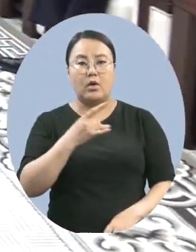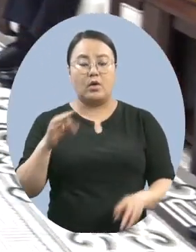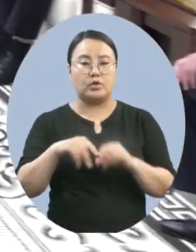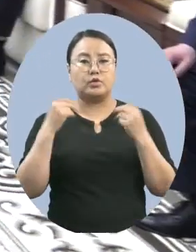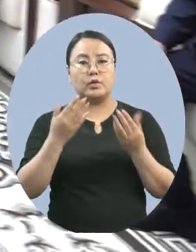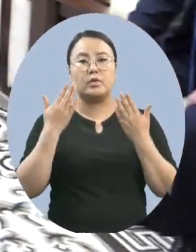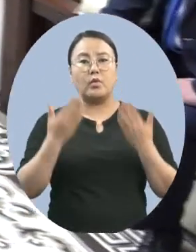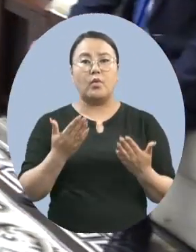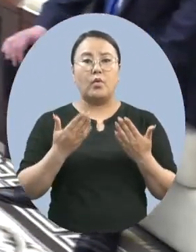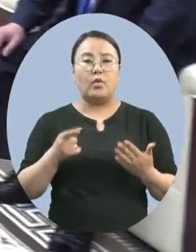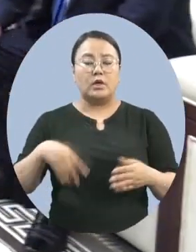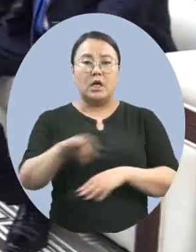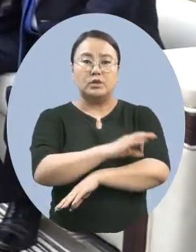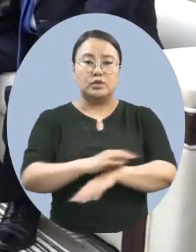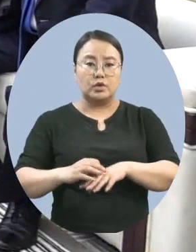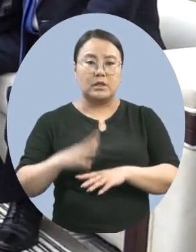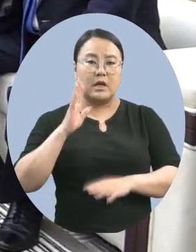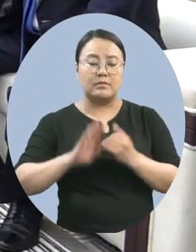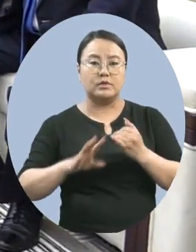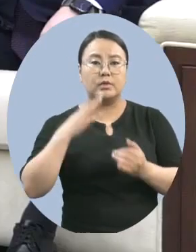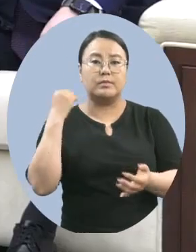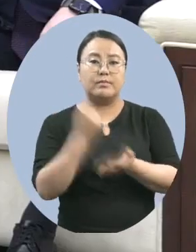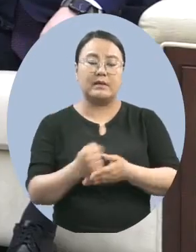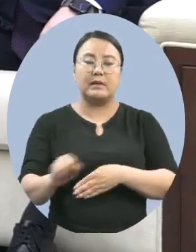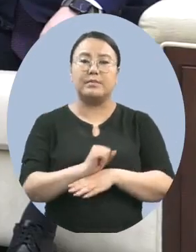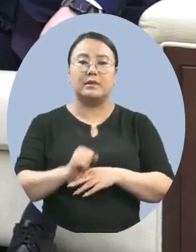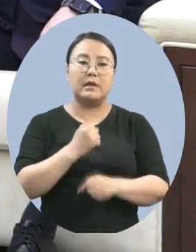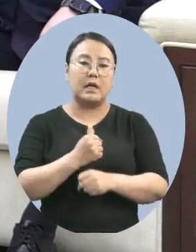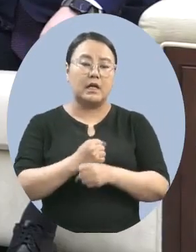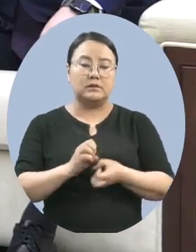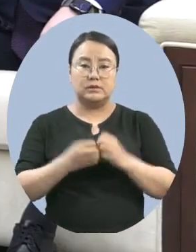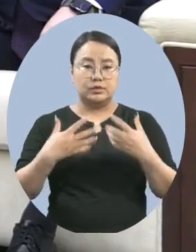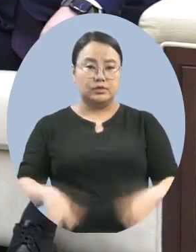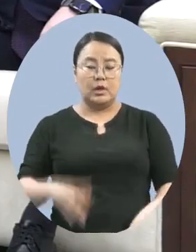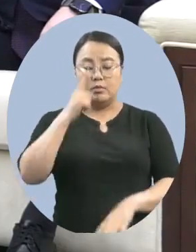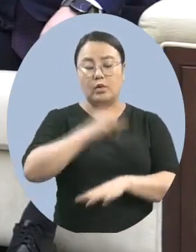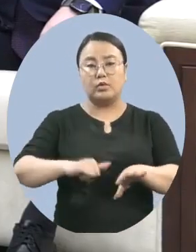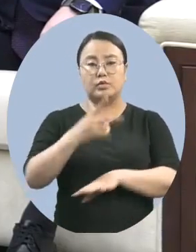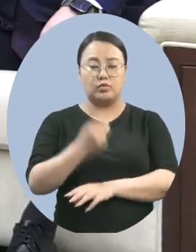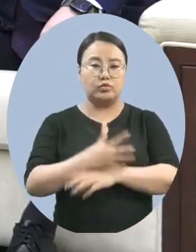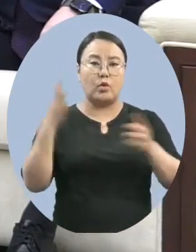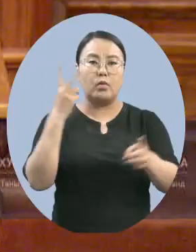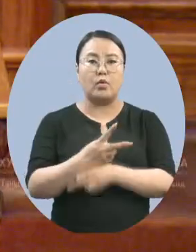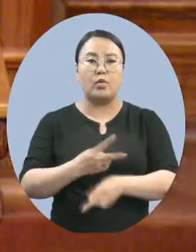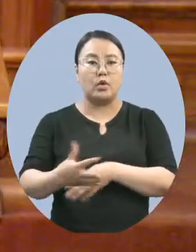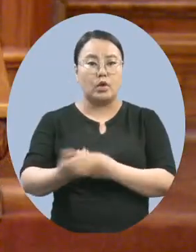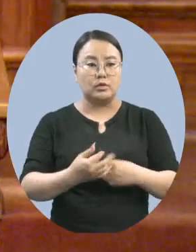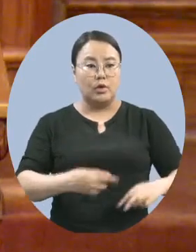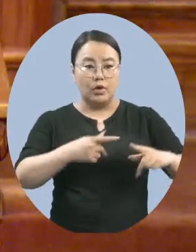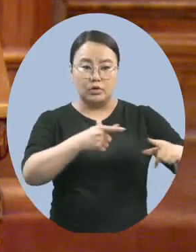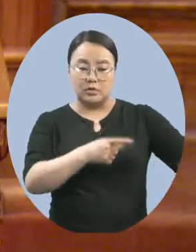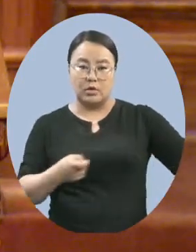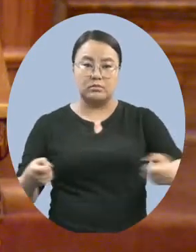чуулганы нэгдсэн хурлд анар төслүүдийг эцэлэн батлах бэлтгэл ажлыг хангах ажилтаа. Монгол Улсын үндсүүлэлд оруулсан өөрчлөлтөд